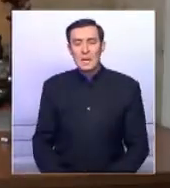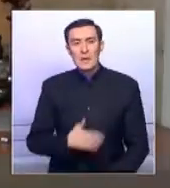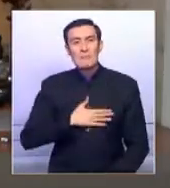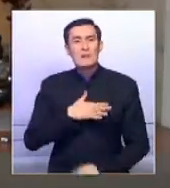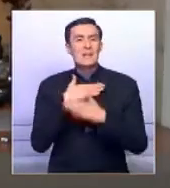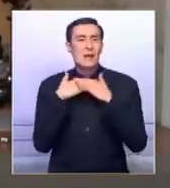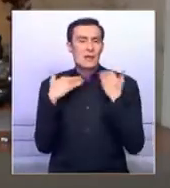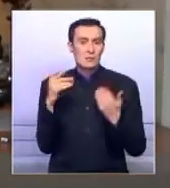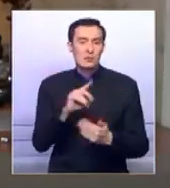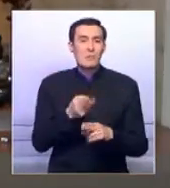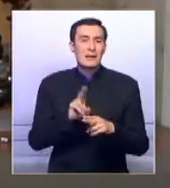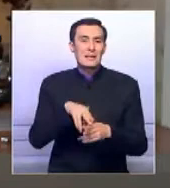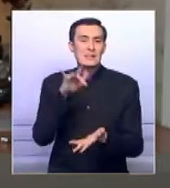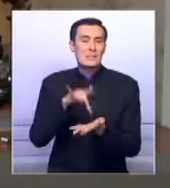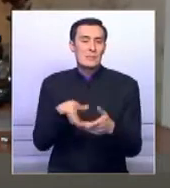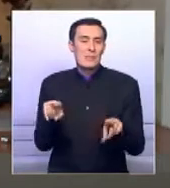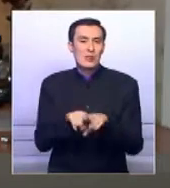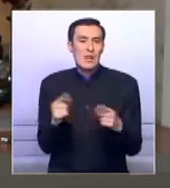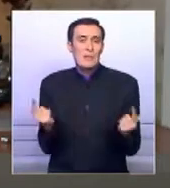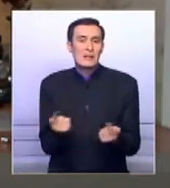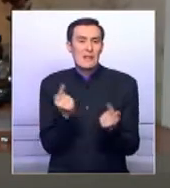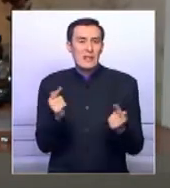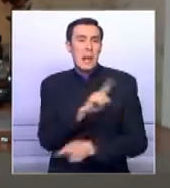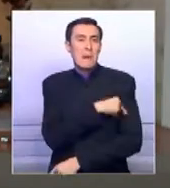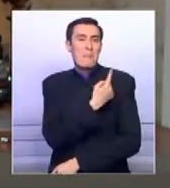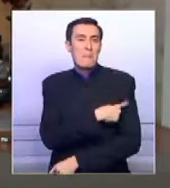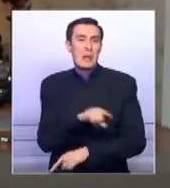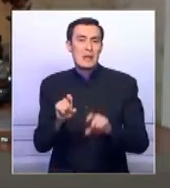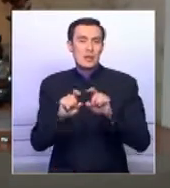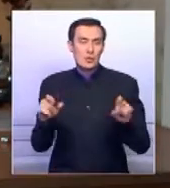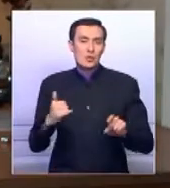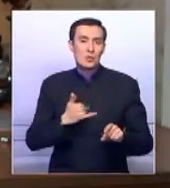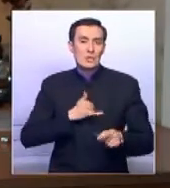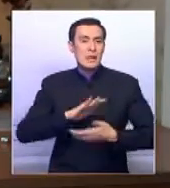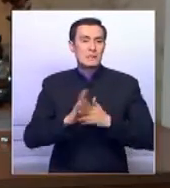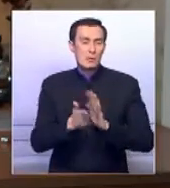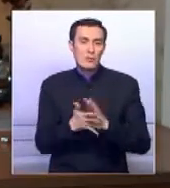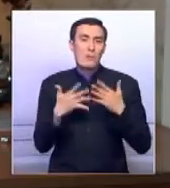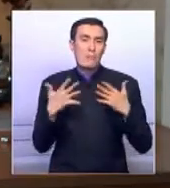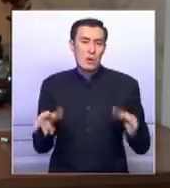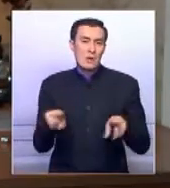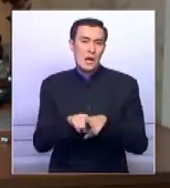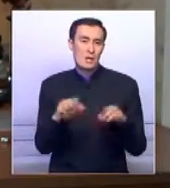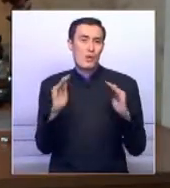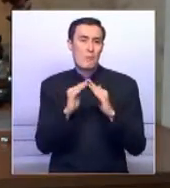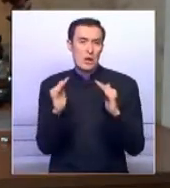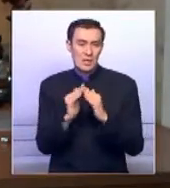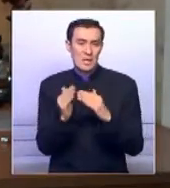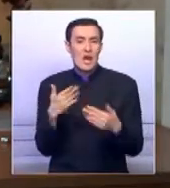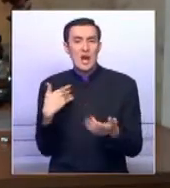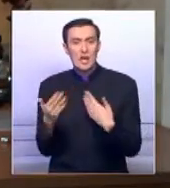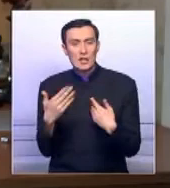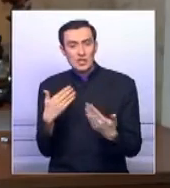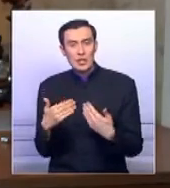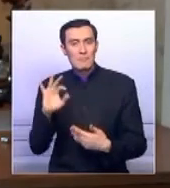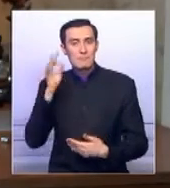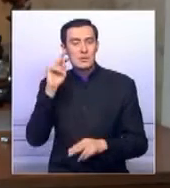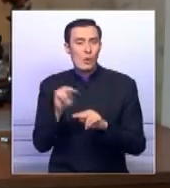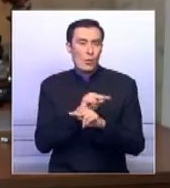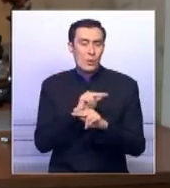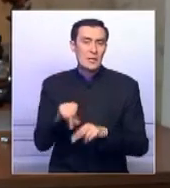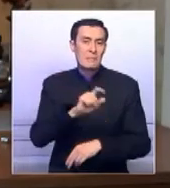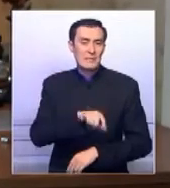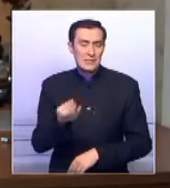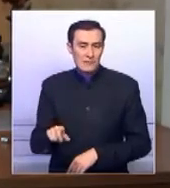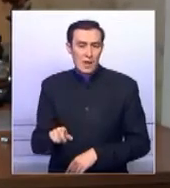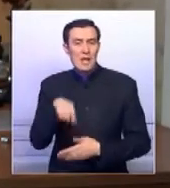не хотели, чтобы этот центр был похож на обыкновенную больницу или клинику. У нас обстановка более домашняя. Во-вторых, взаимоотношения между психологами и